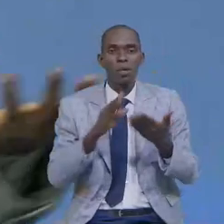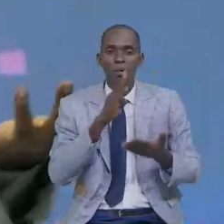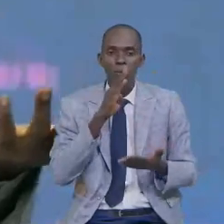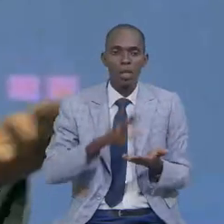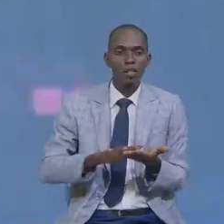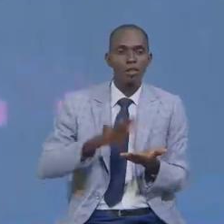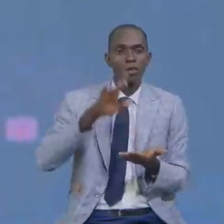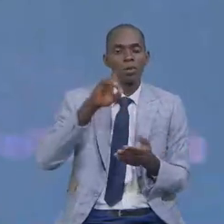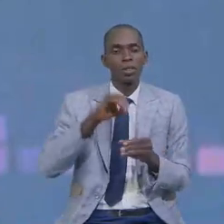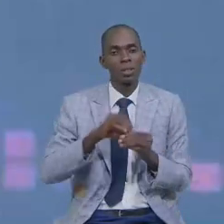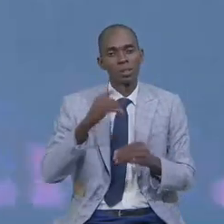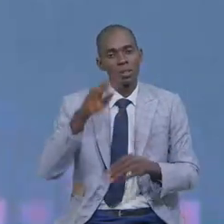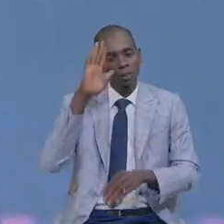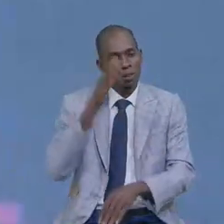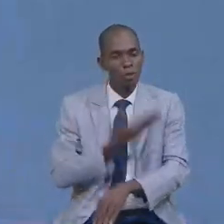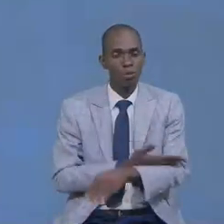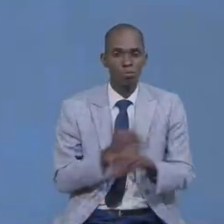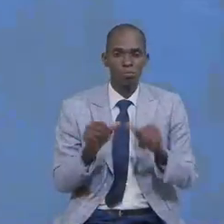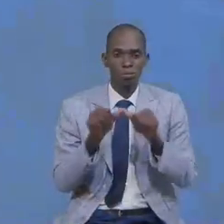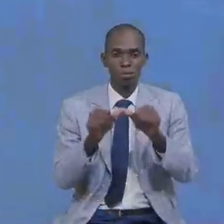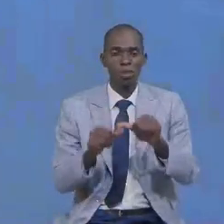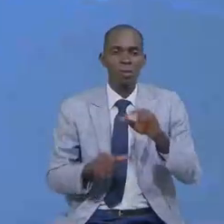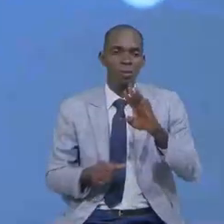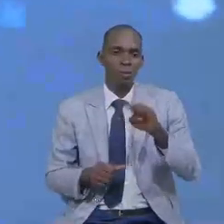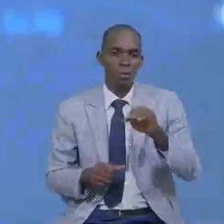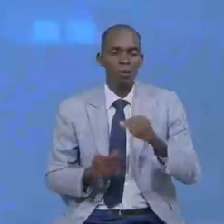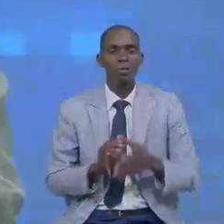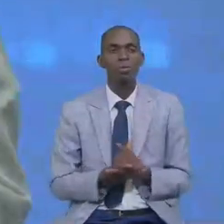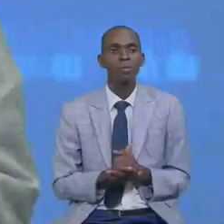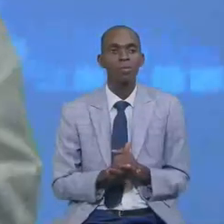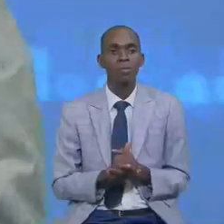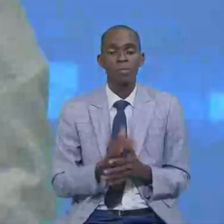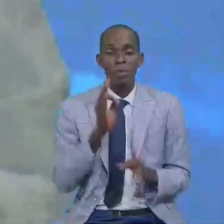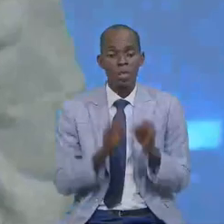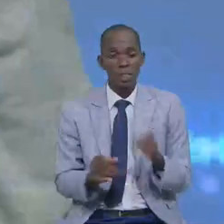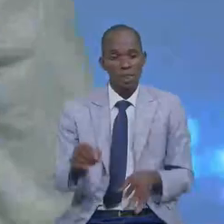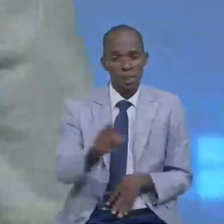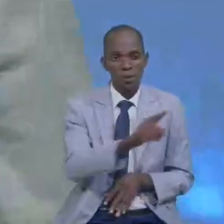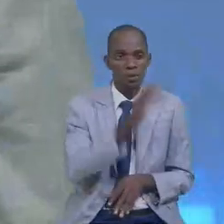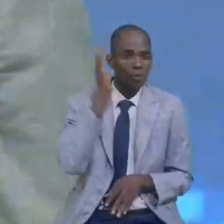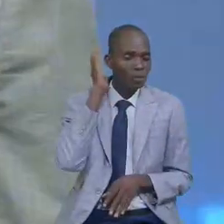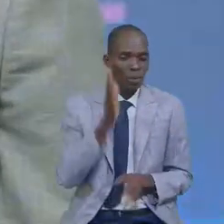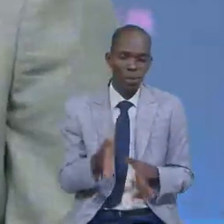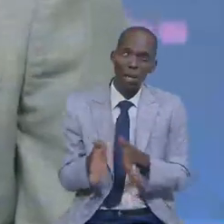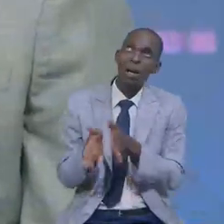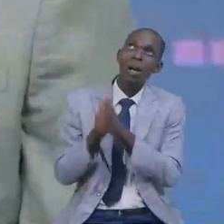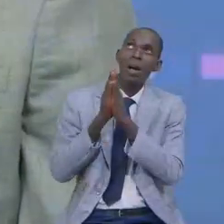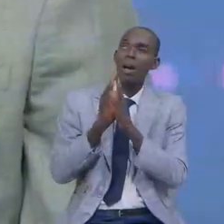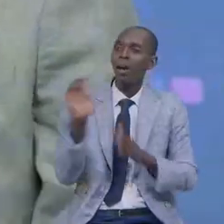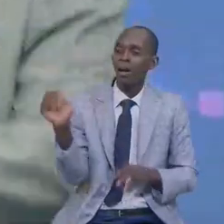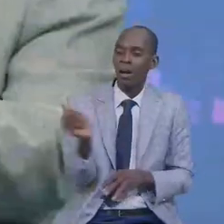Fils. Verset 14. Si vous demandez quelque chose, voyez